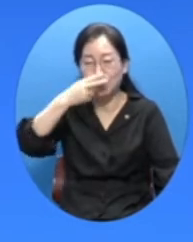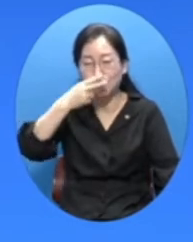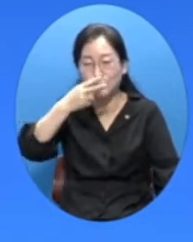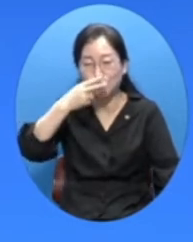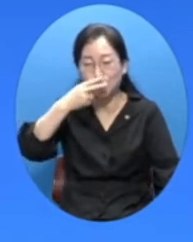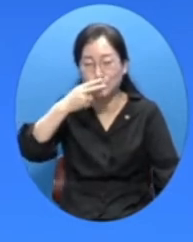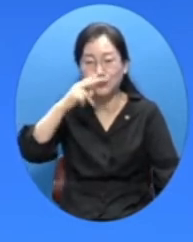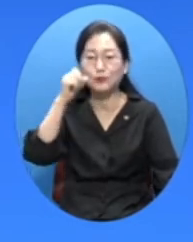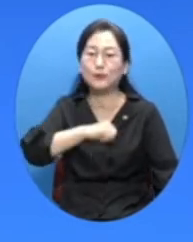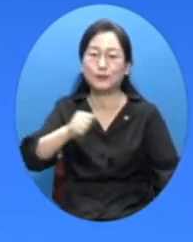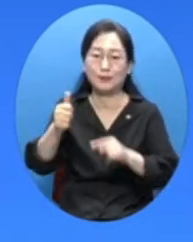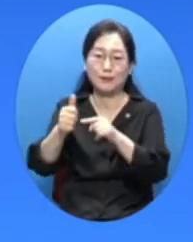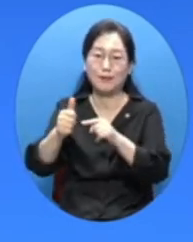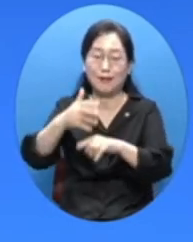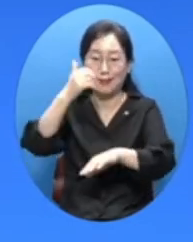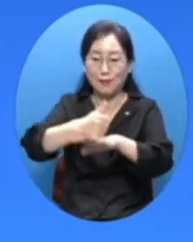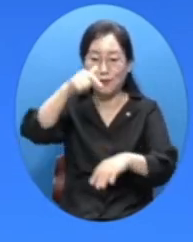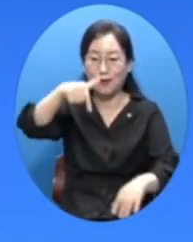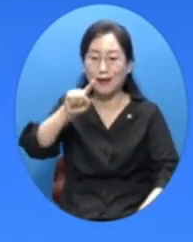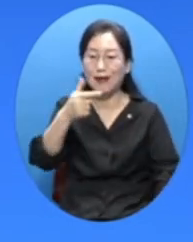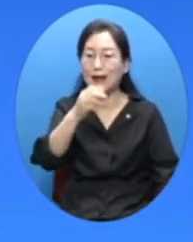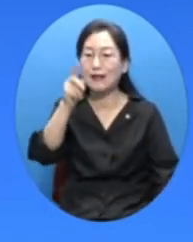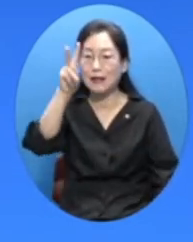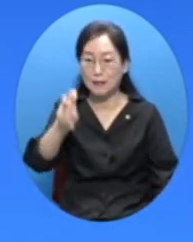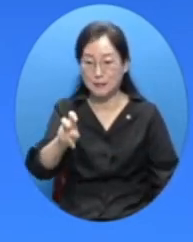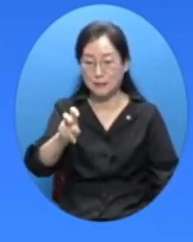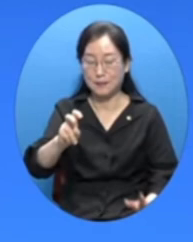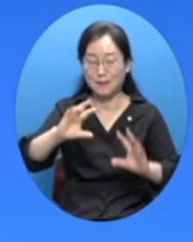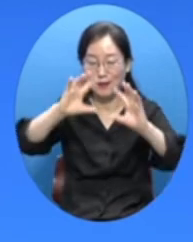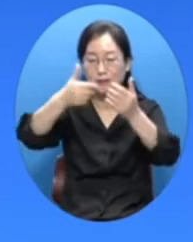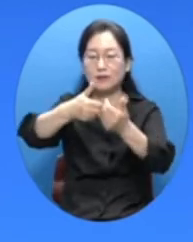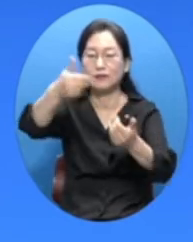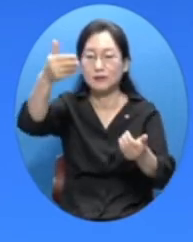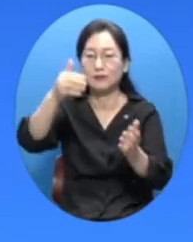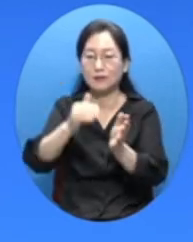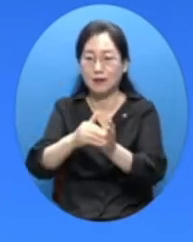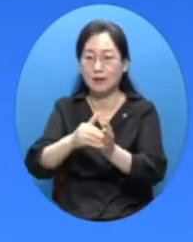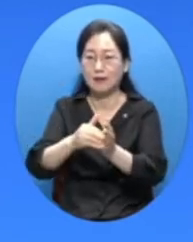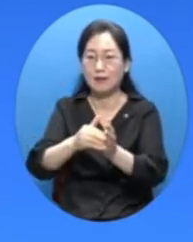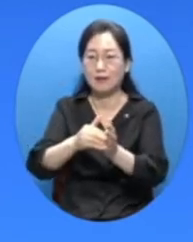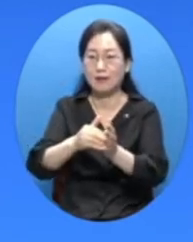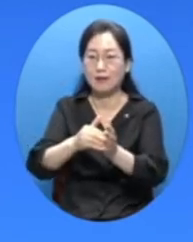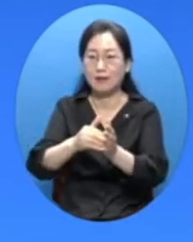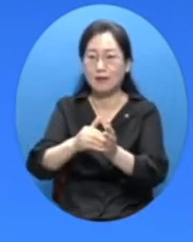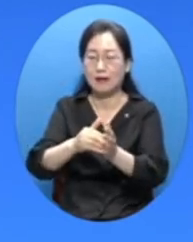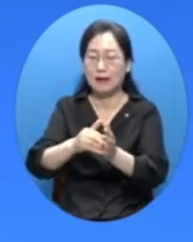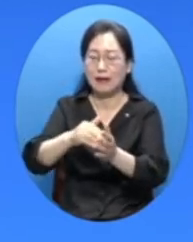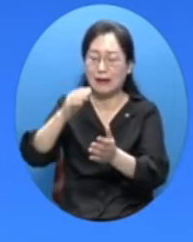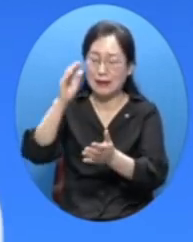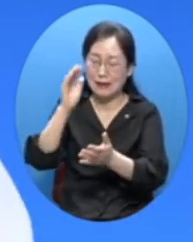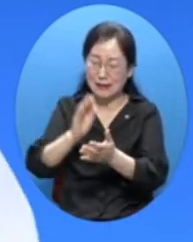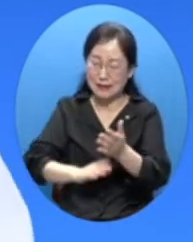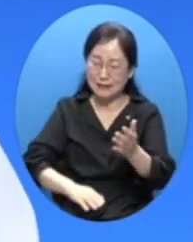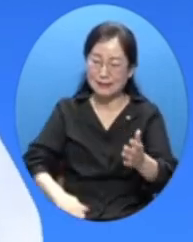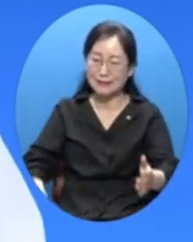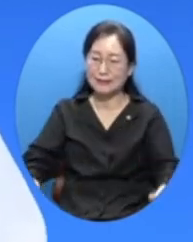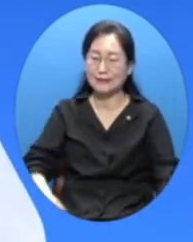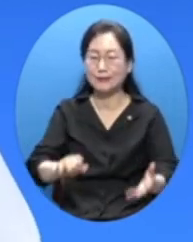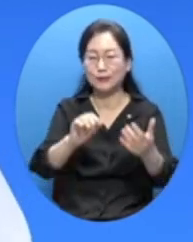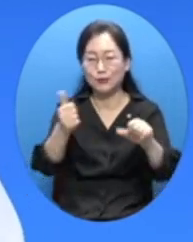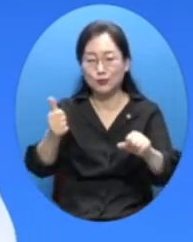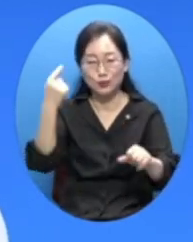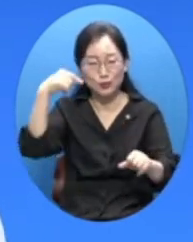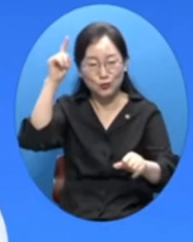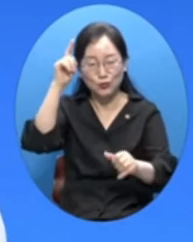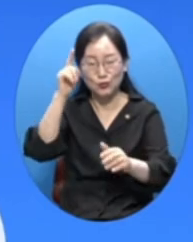나중에 간암으로 생활 떠나는데, 그래서 가서 또 전도했답니다. 아유, 죽으면 지옥 가니까